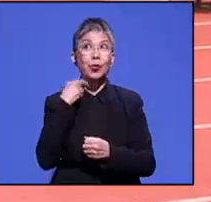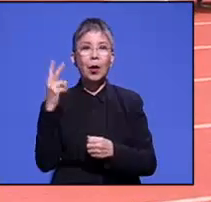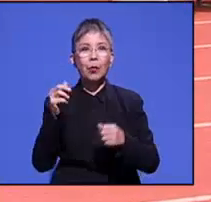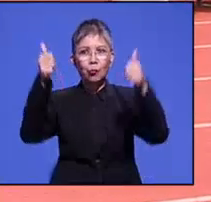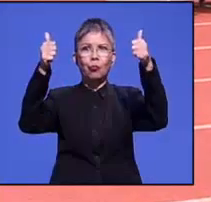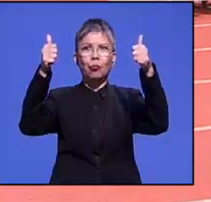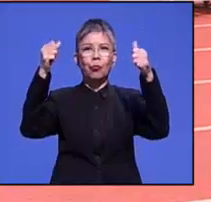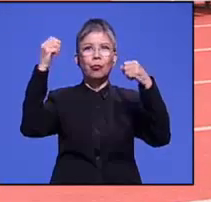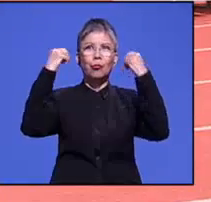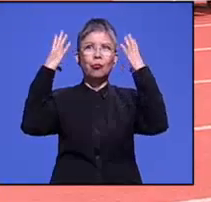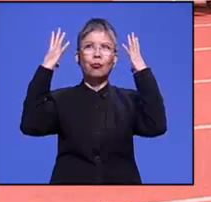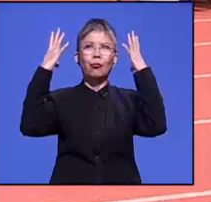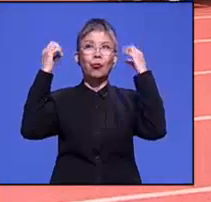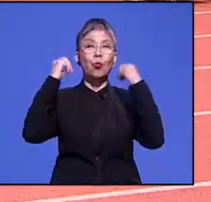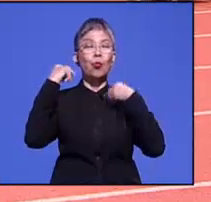di